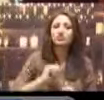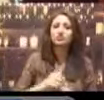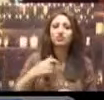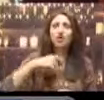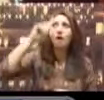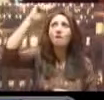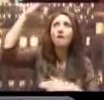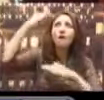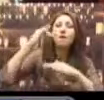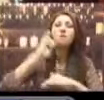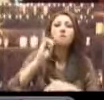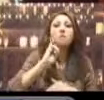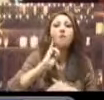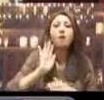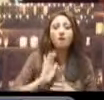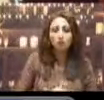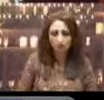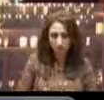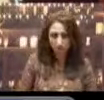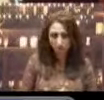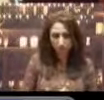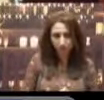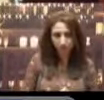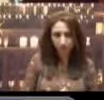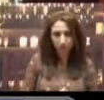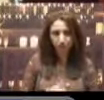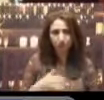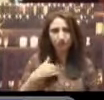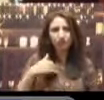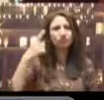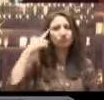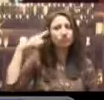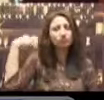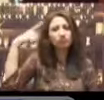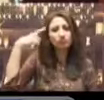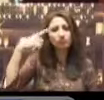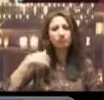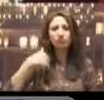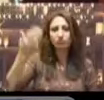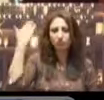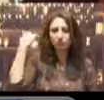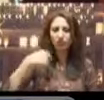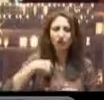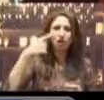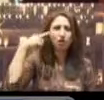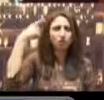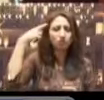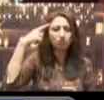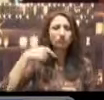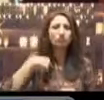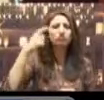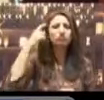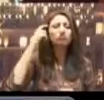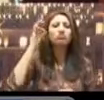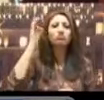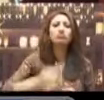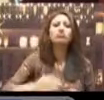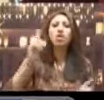ربنا سبحانه وتعالى. يعني فبدات الموضوع ده كده، يعني بدات الموضوع من فتره كده. يعني انا بدات اخد القرارات دي فعليا كان